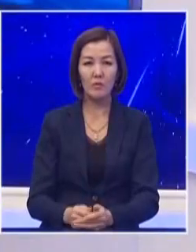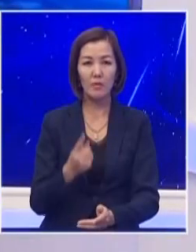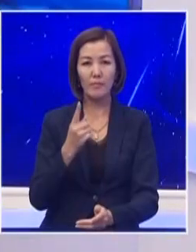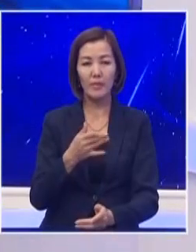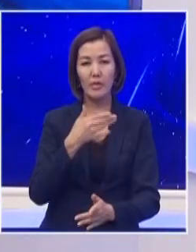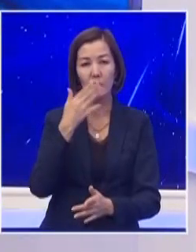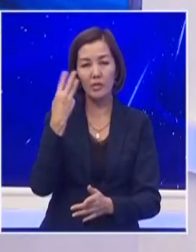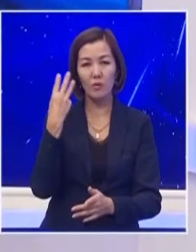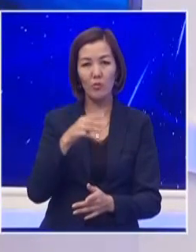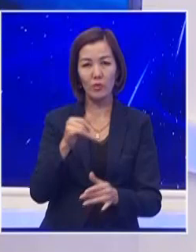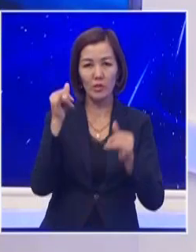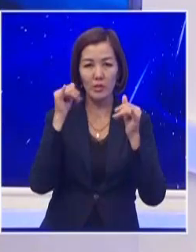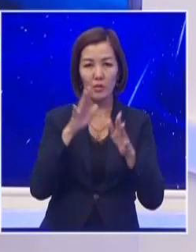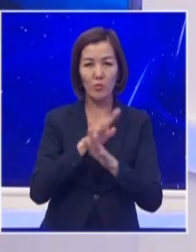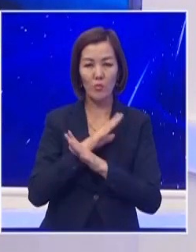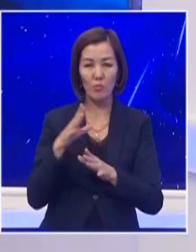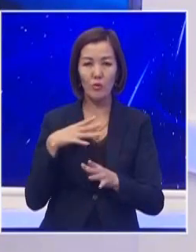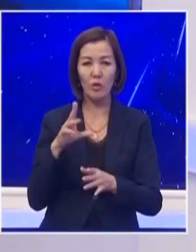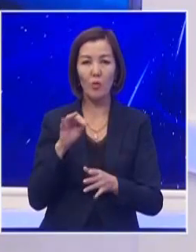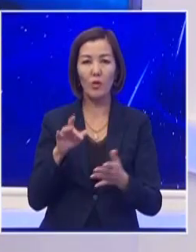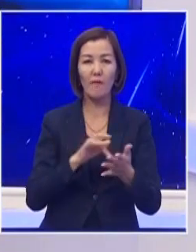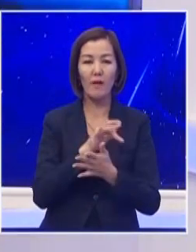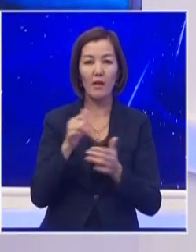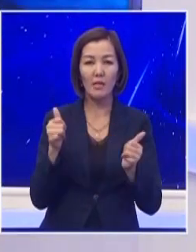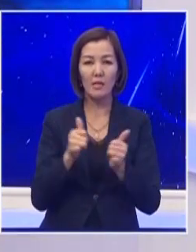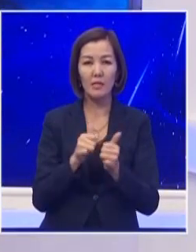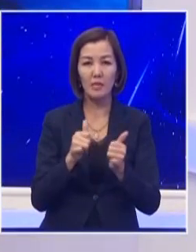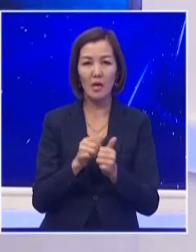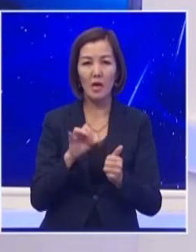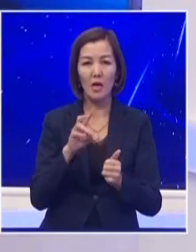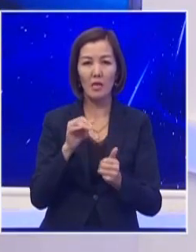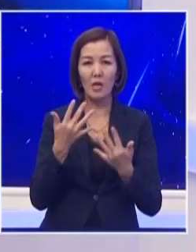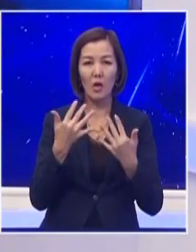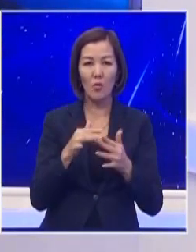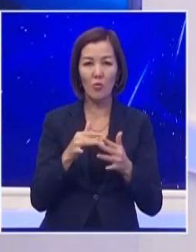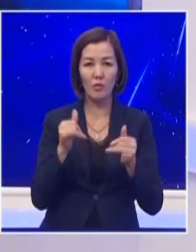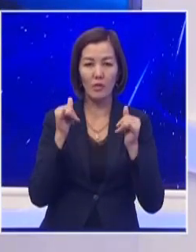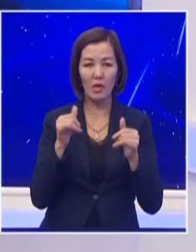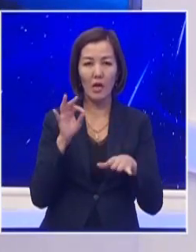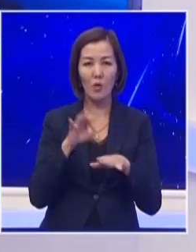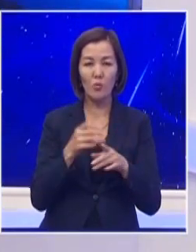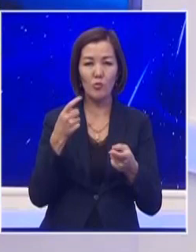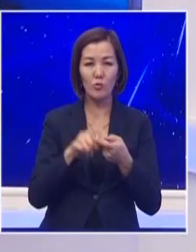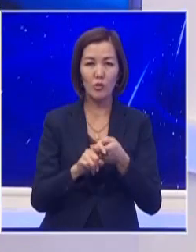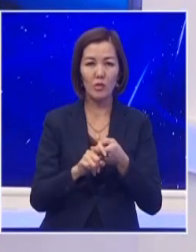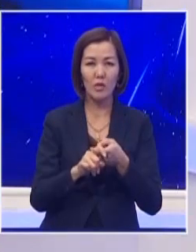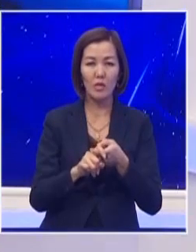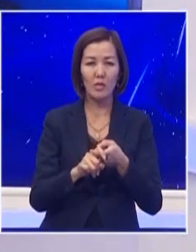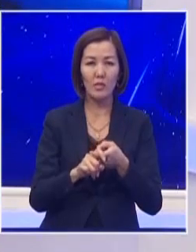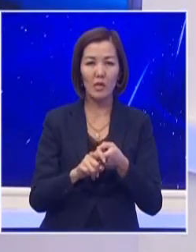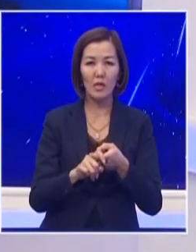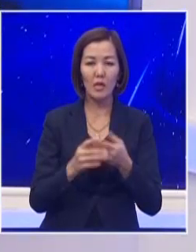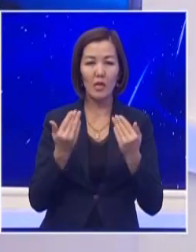Бір жазда 30 сиыр өліп отыр. Қонаев қаласы маңындағы Арна ауылында Зеңгі баба төліне індет жұқты. Азынаулақ малымен